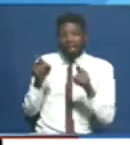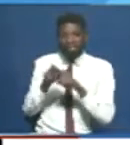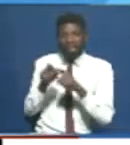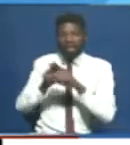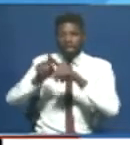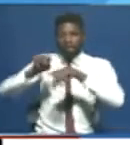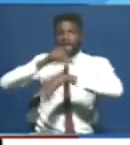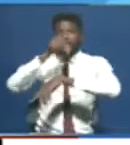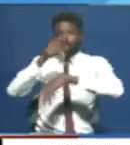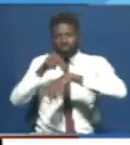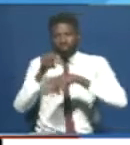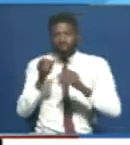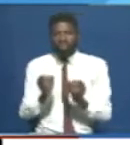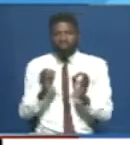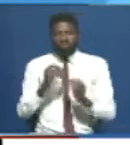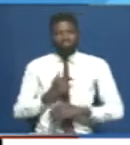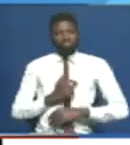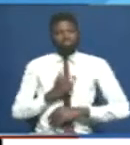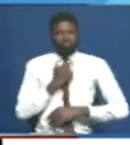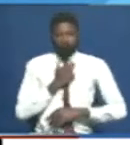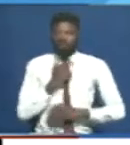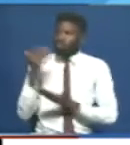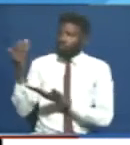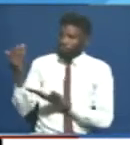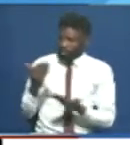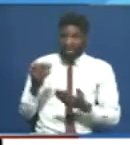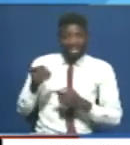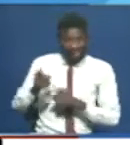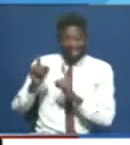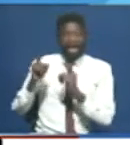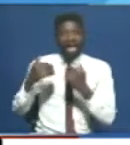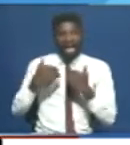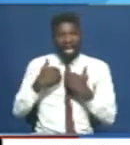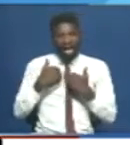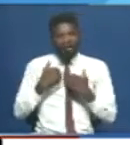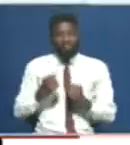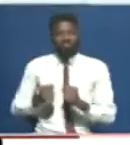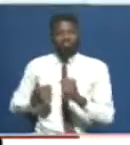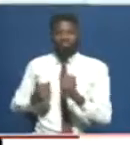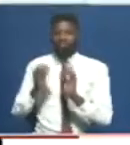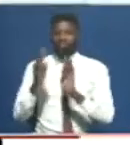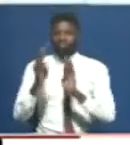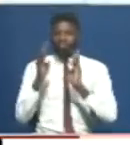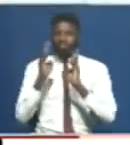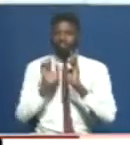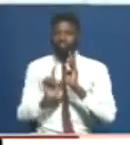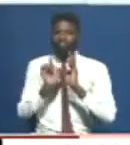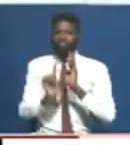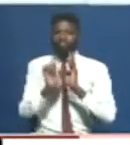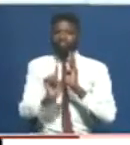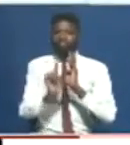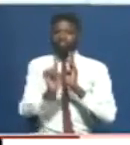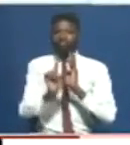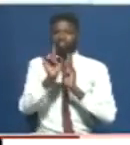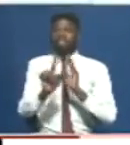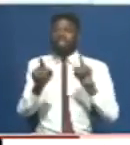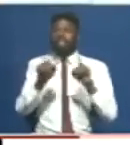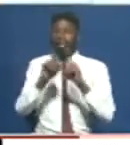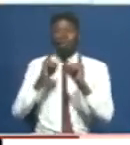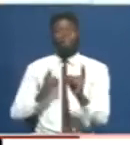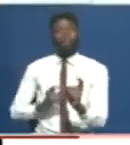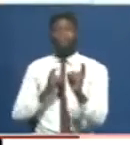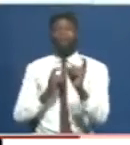ambako rais huyo alikagua gwaride la heshima na mizinga 21 kupigwa. Baadaye viongozi hao wawili waliandamana ama